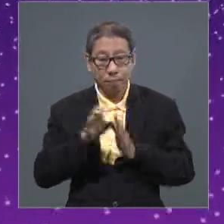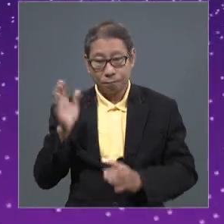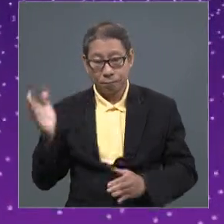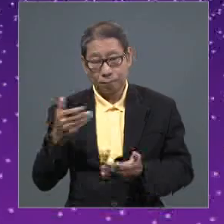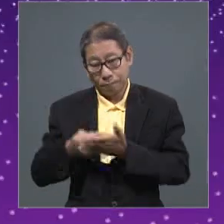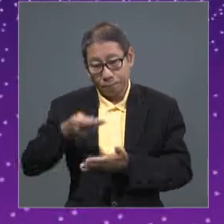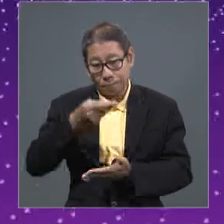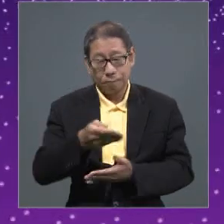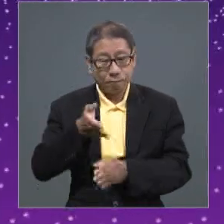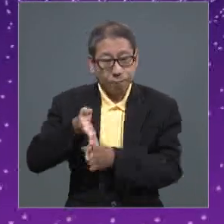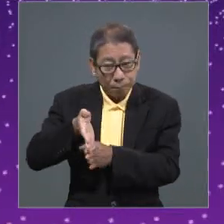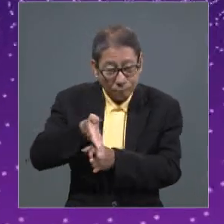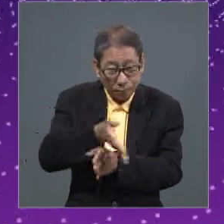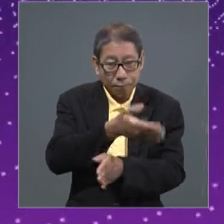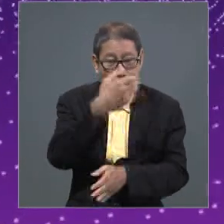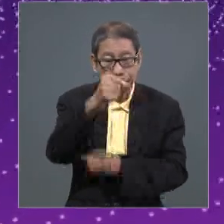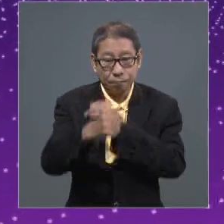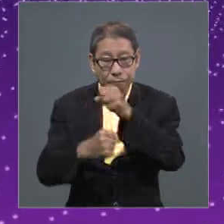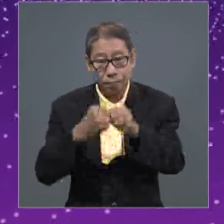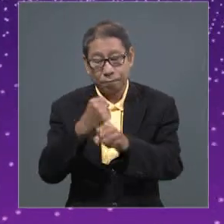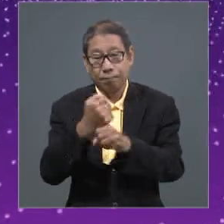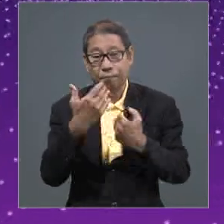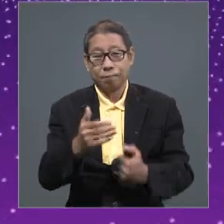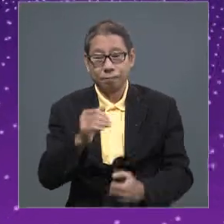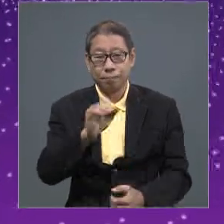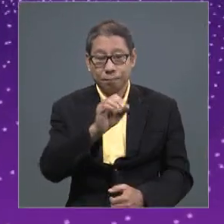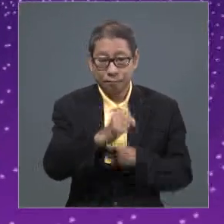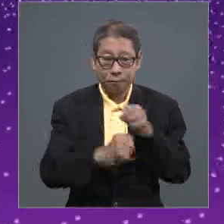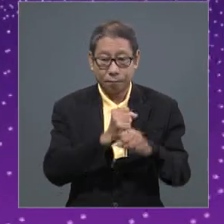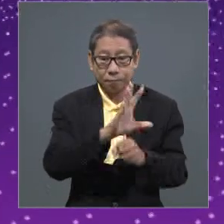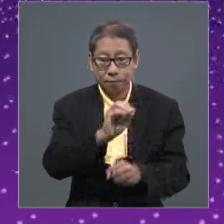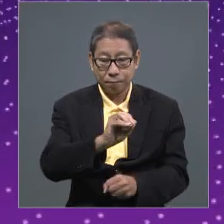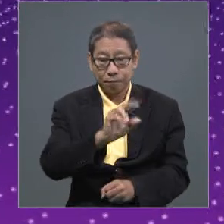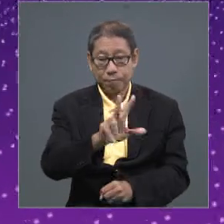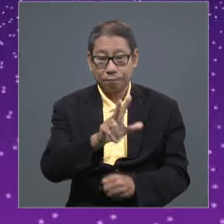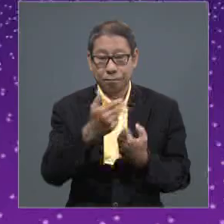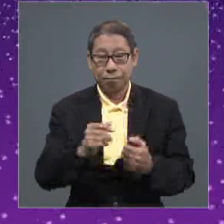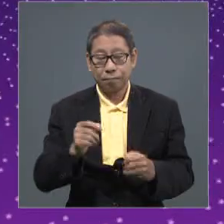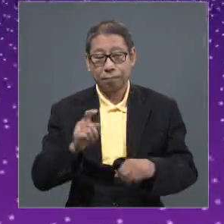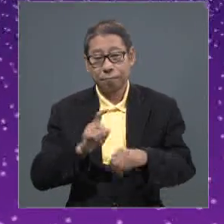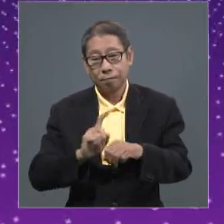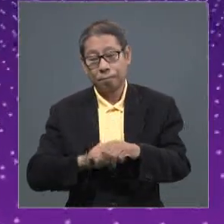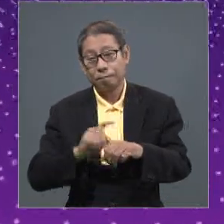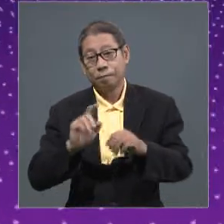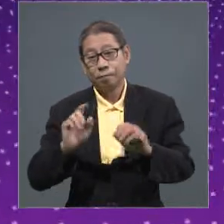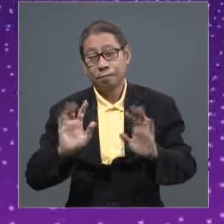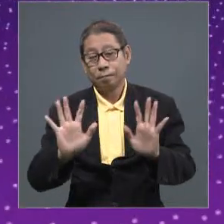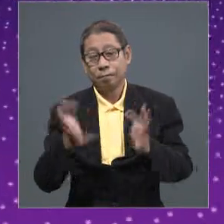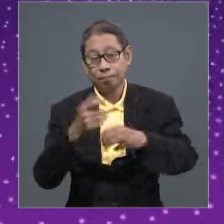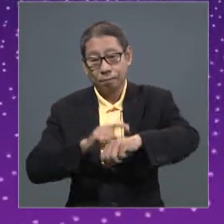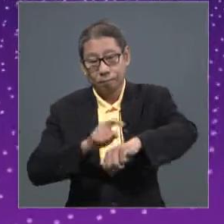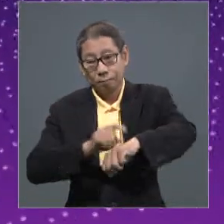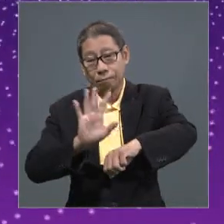จัดซื้อมาหลายปีละเป็น10ปีปี2553แล้วตอนนี้มันหมดอายุการใช้งานแล้วไม่ได้